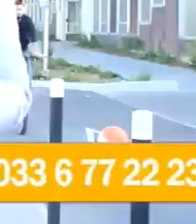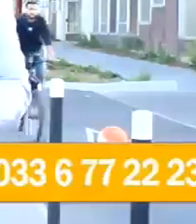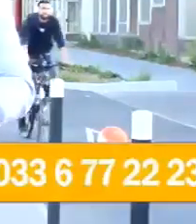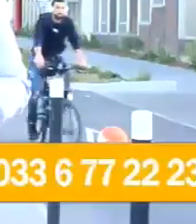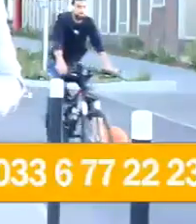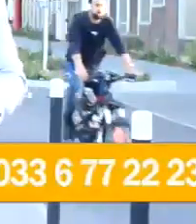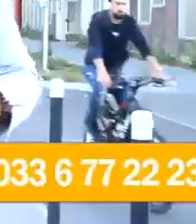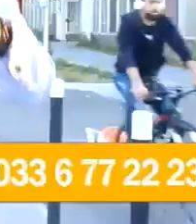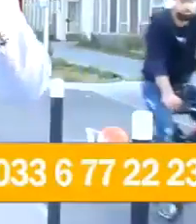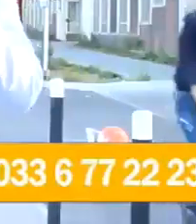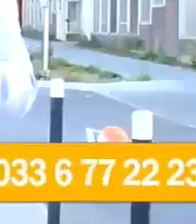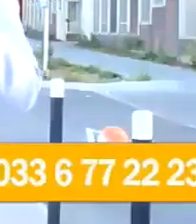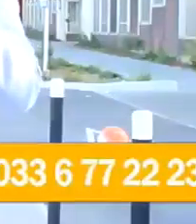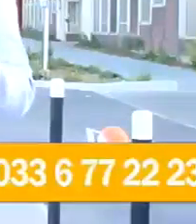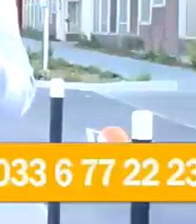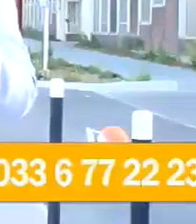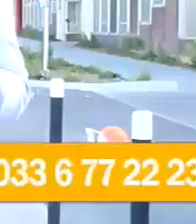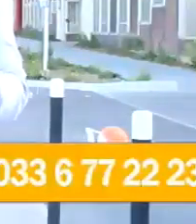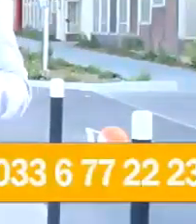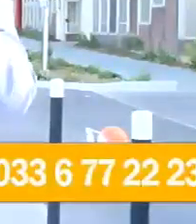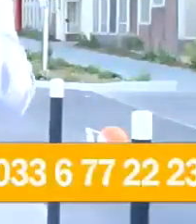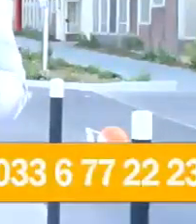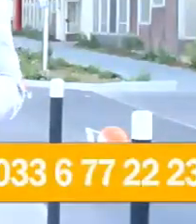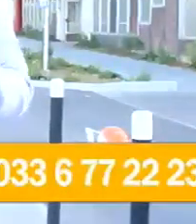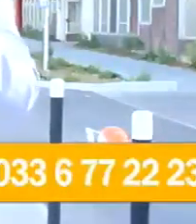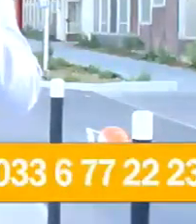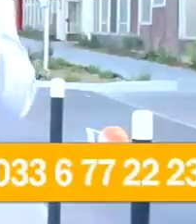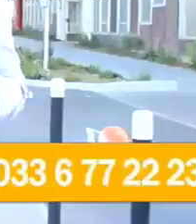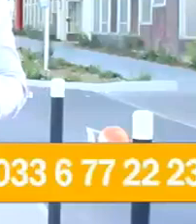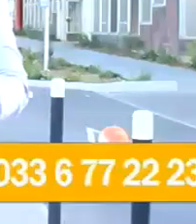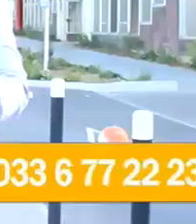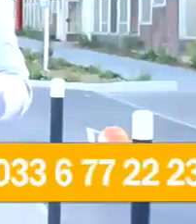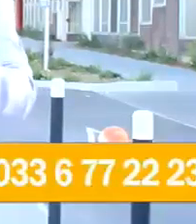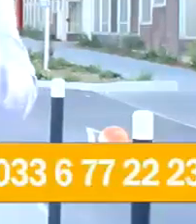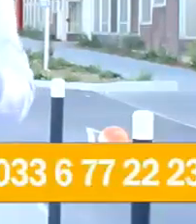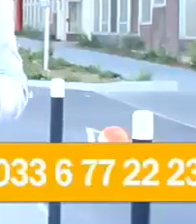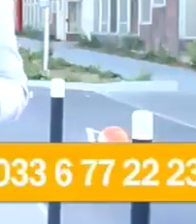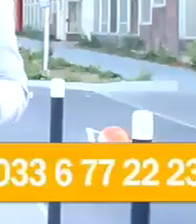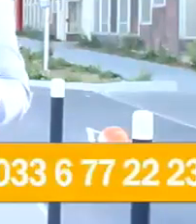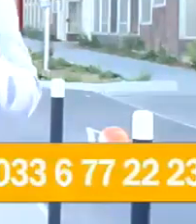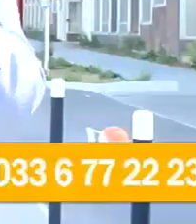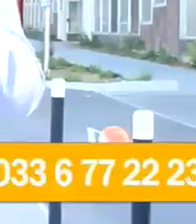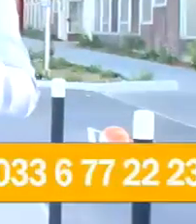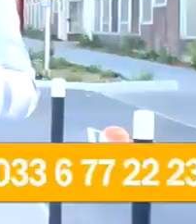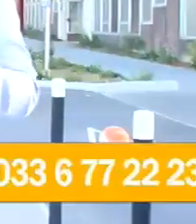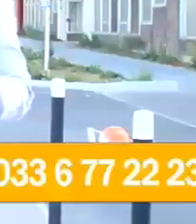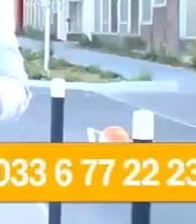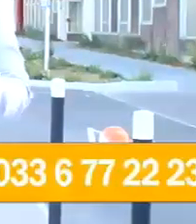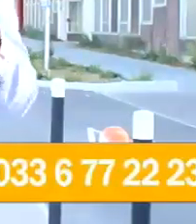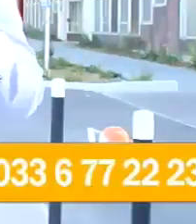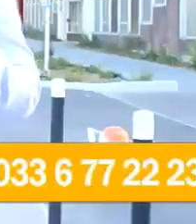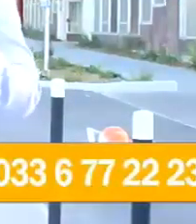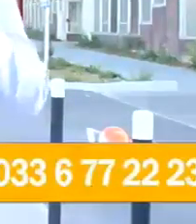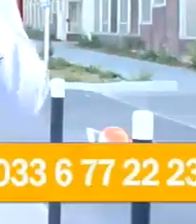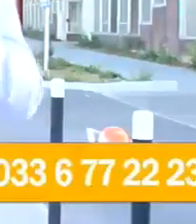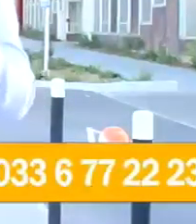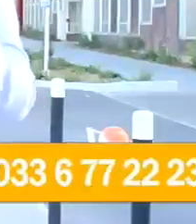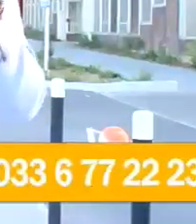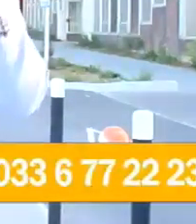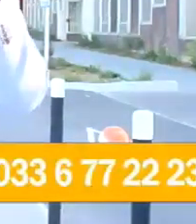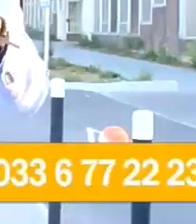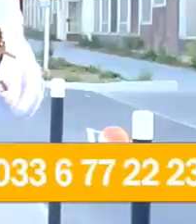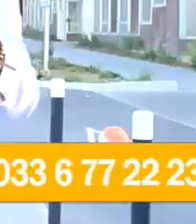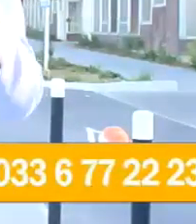Dans Labino. Rendez-vous dans ce moko Adi Loba TV. Abonnez-vous massivement. Rendez-vous dans